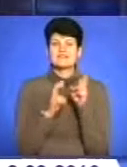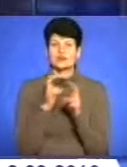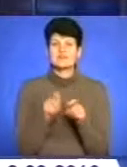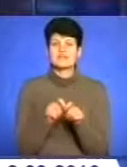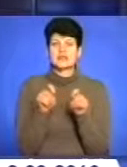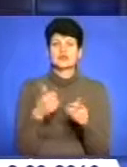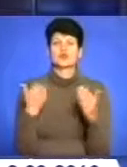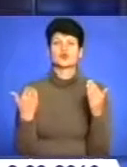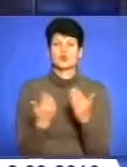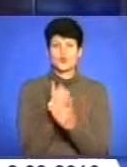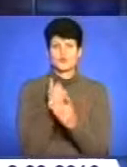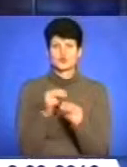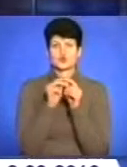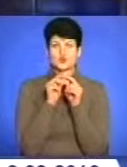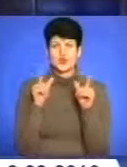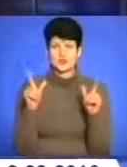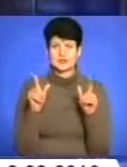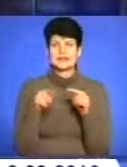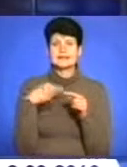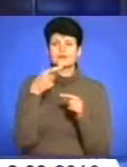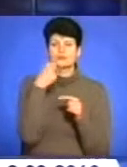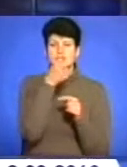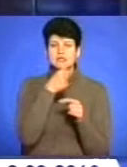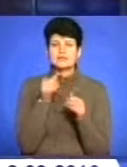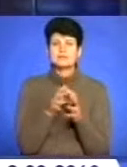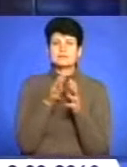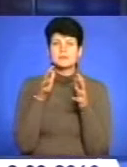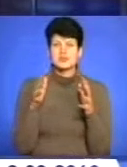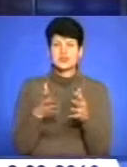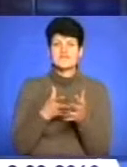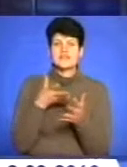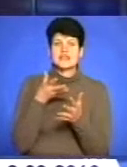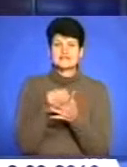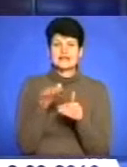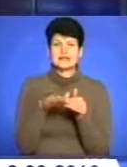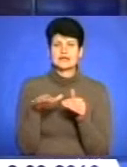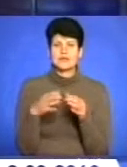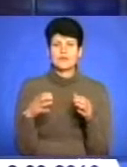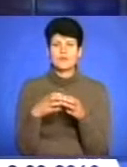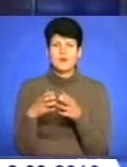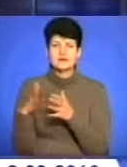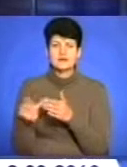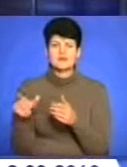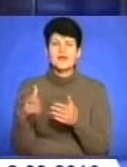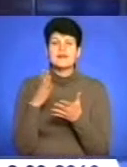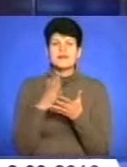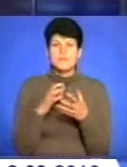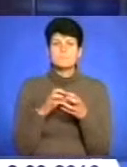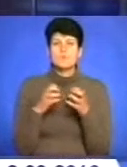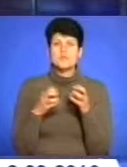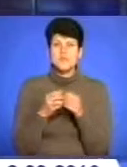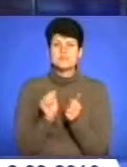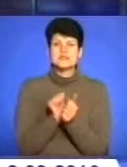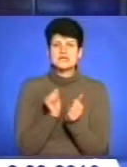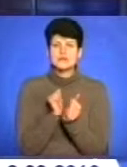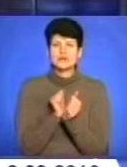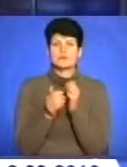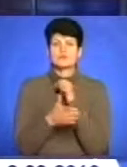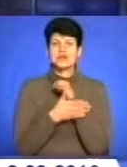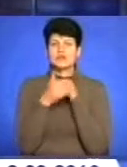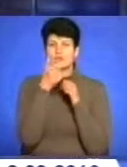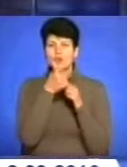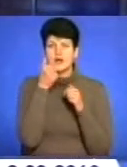школи. Наступного року також збільшиться фінансування територіальних громад. Однак є й проблеми. Зокрема, засуха останніми роками